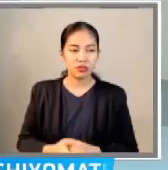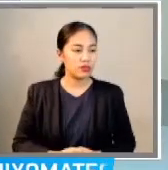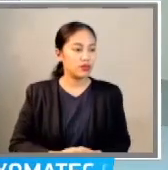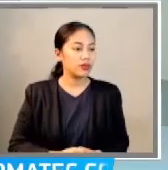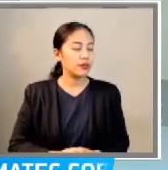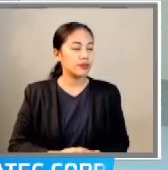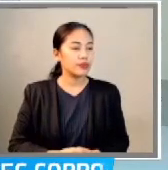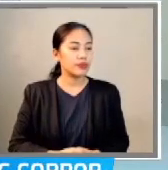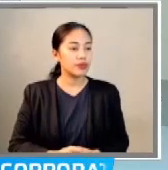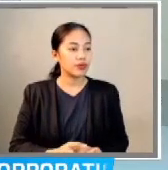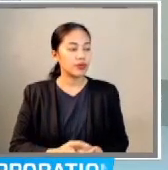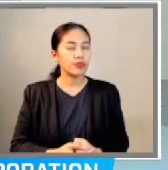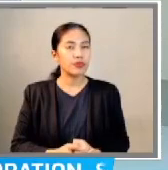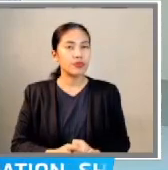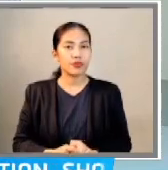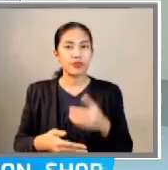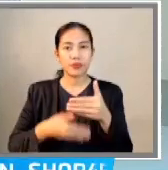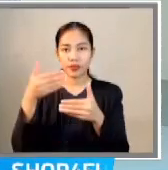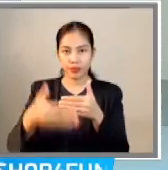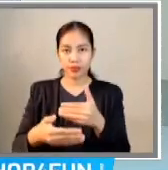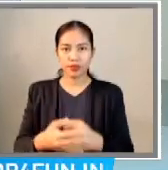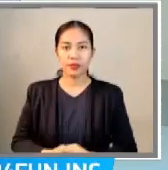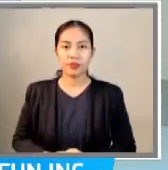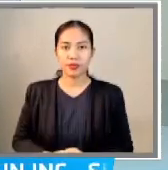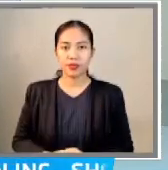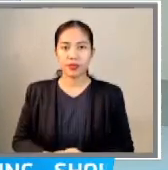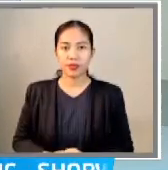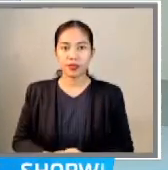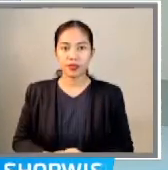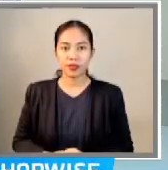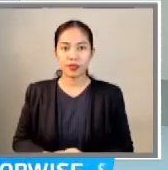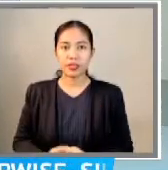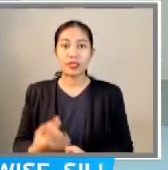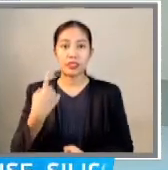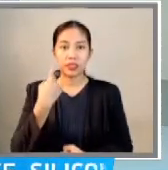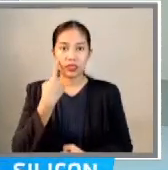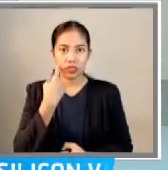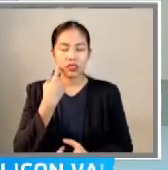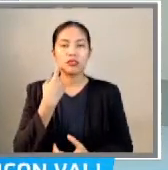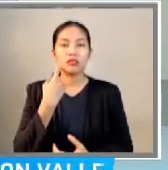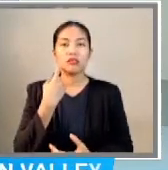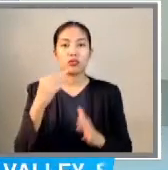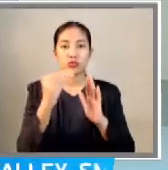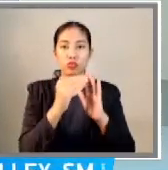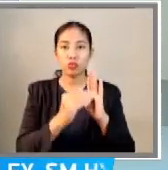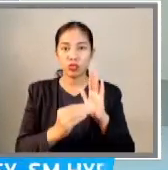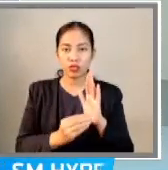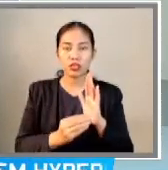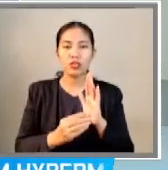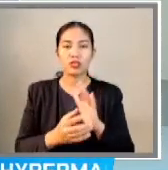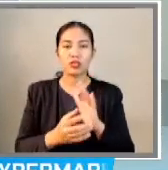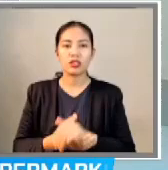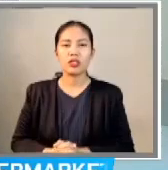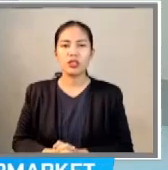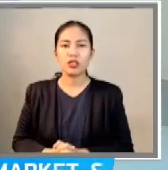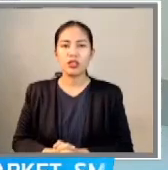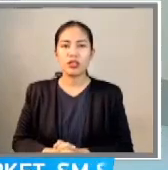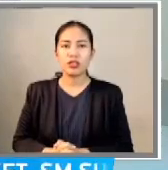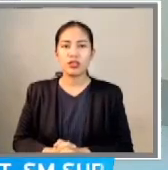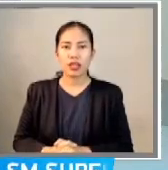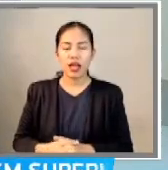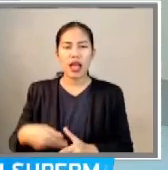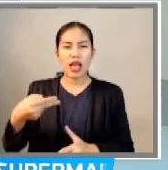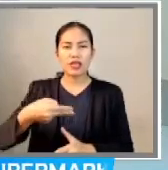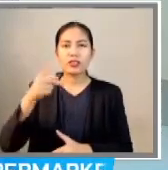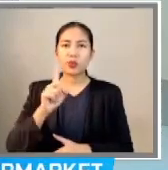Samantala, naitala po nitong Nobyembre ang pinakamataas na employment rate simula po ng magka-COVID pandemic. Detalye po tayo niyan sa Ulat on the